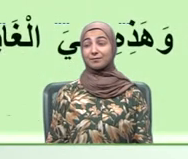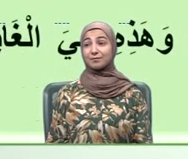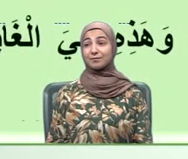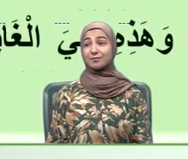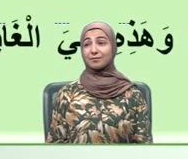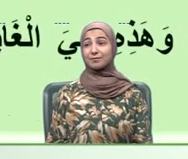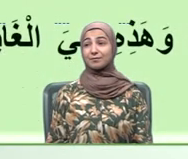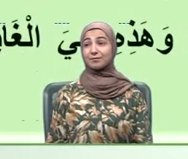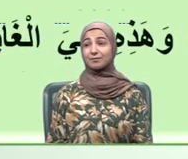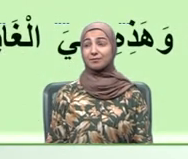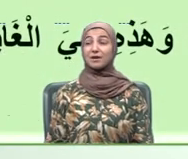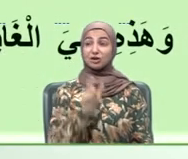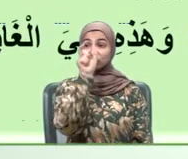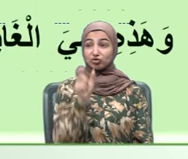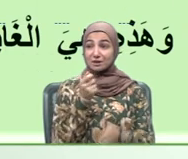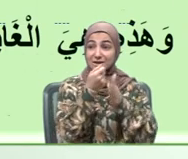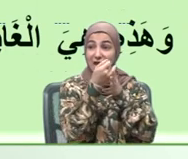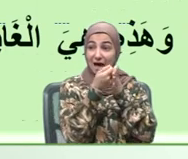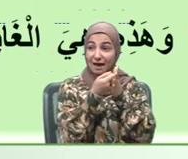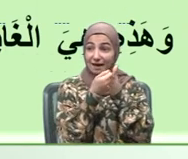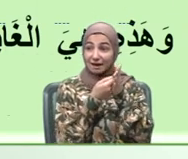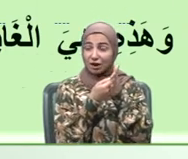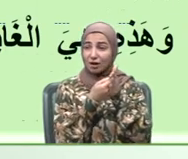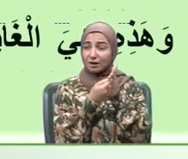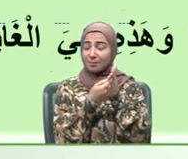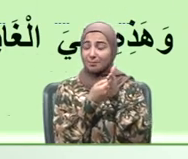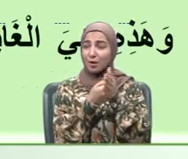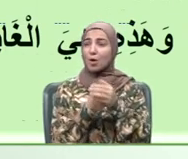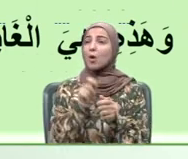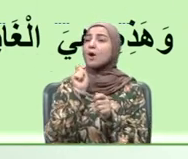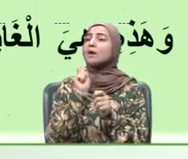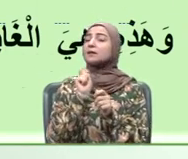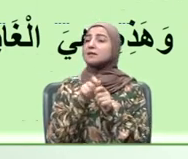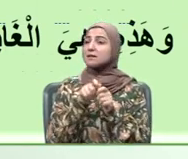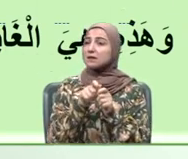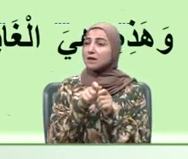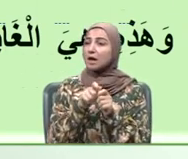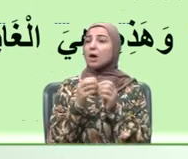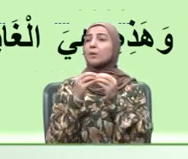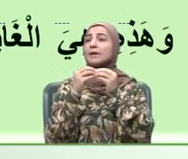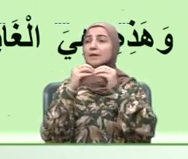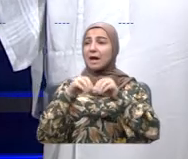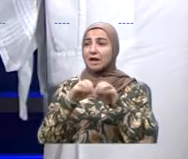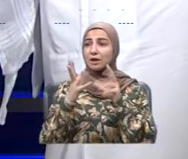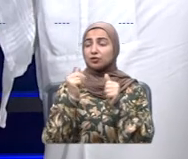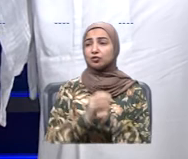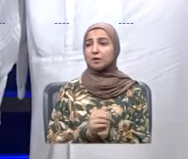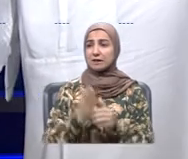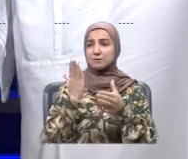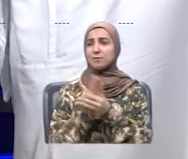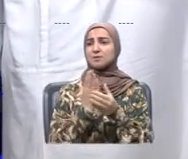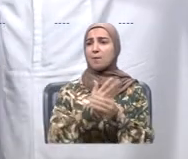الإجابة أن الكاتب عالج هذه الإشكالية في مقال سابق وتطرق إلى أسباب